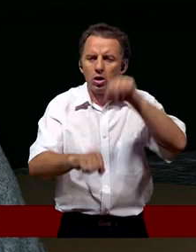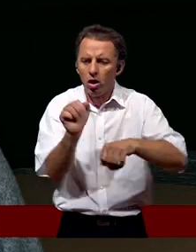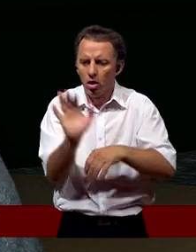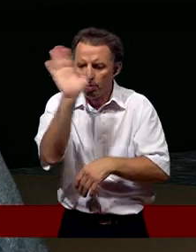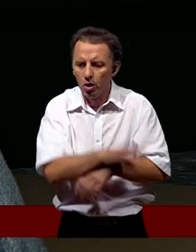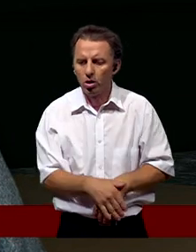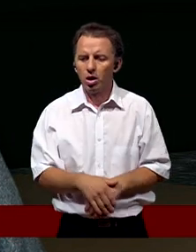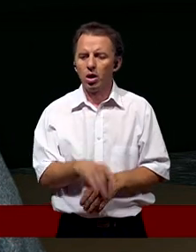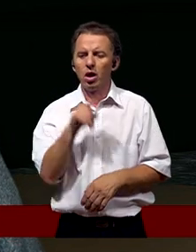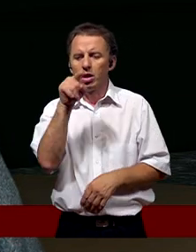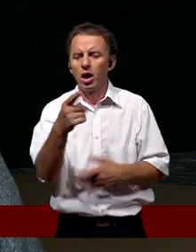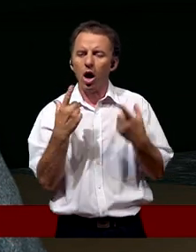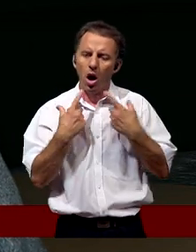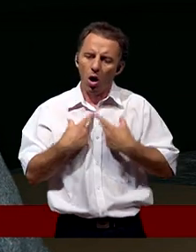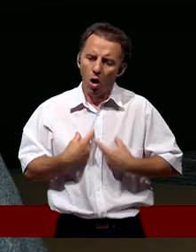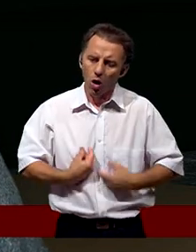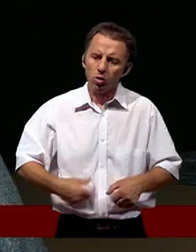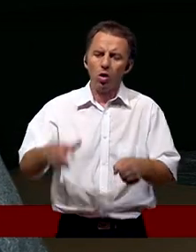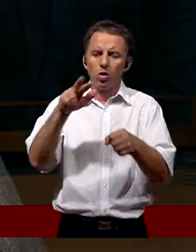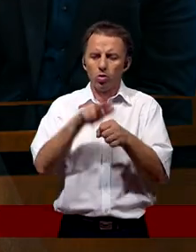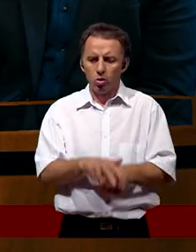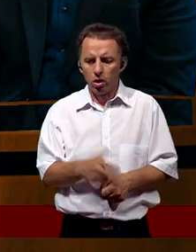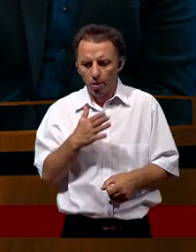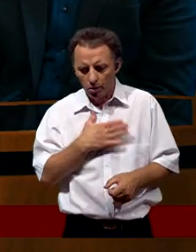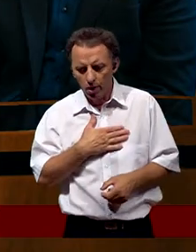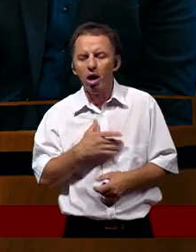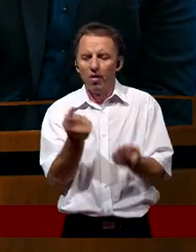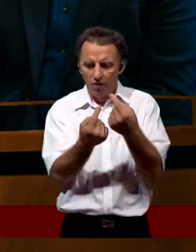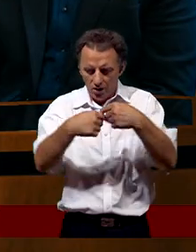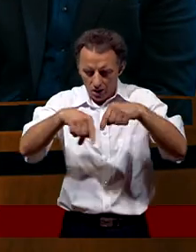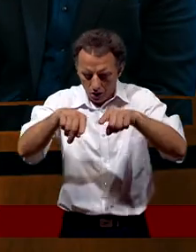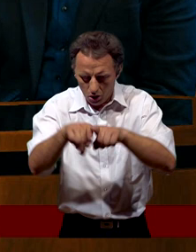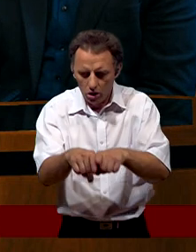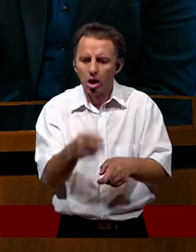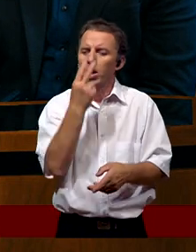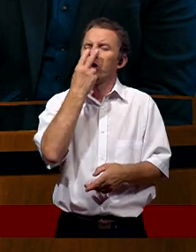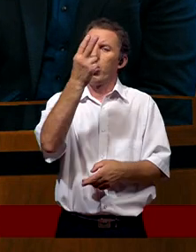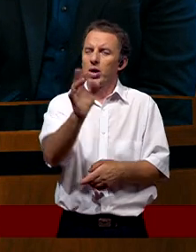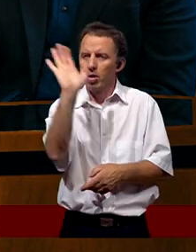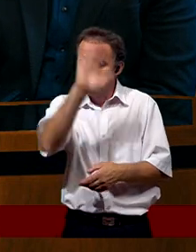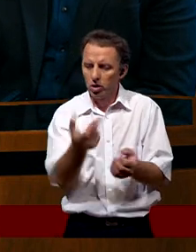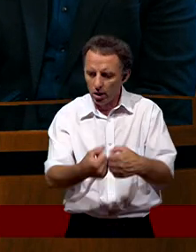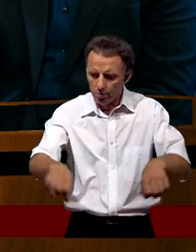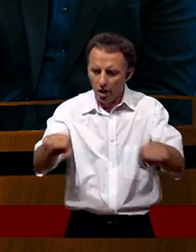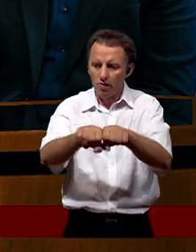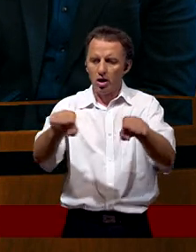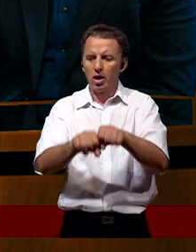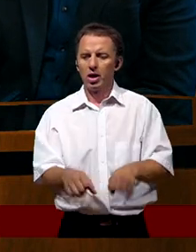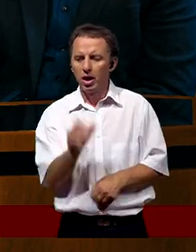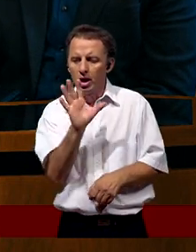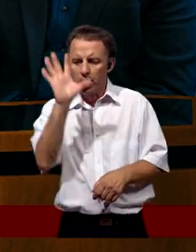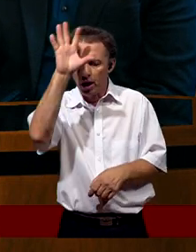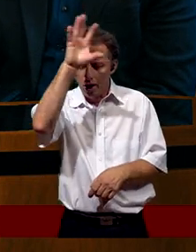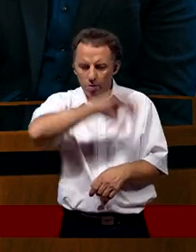sąd Boży i bardzo wiele osób, którzy mają duże, wysokie poczucie, wykonał i jeszcze zobaczcie, jaki Bóg jest sprawiedliwy.